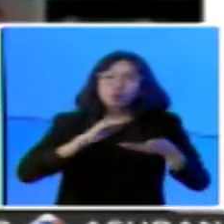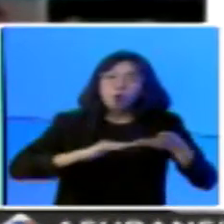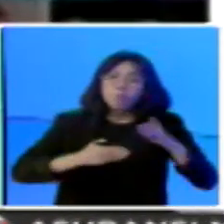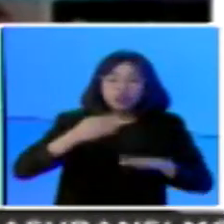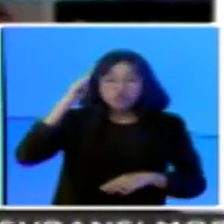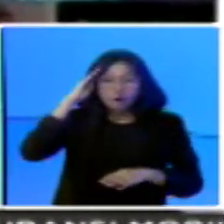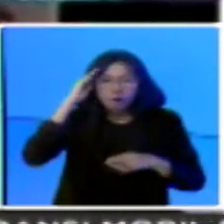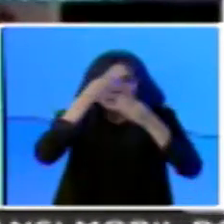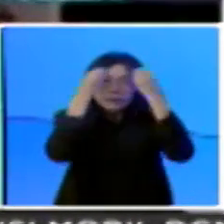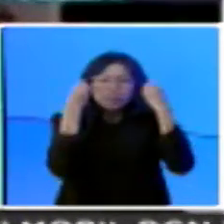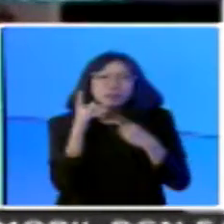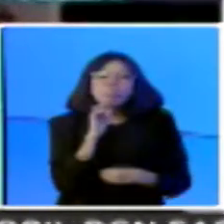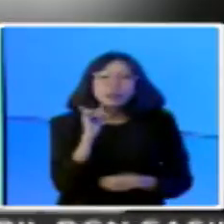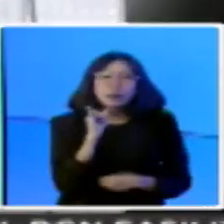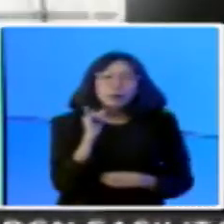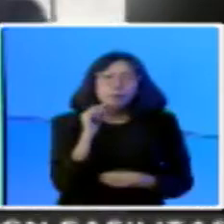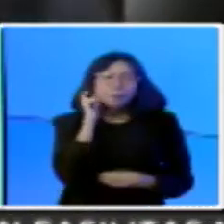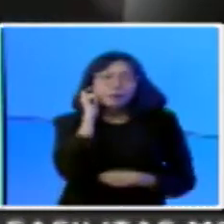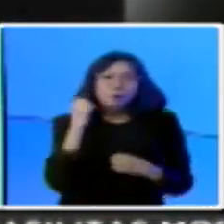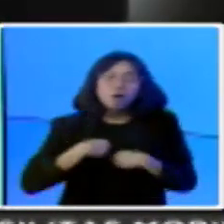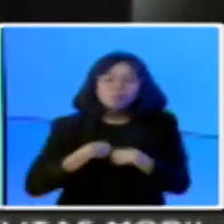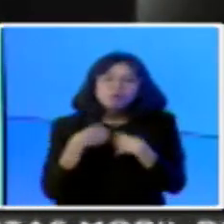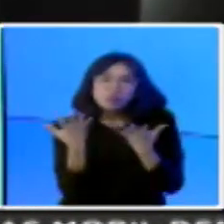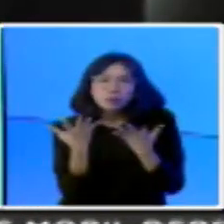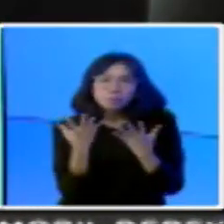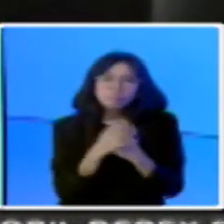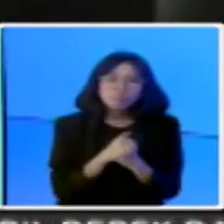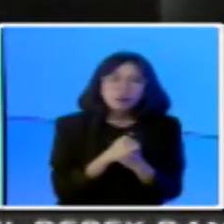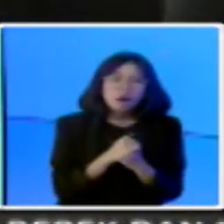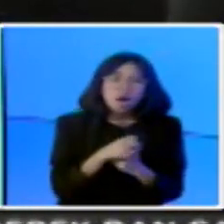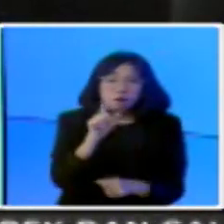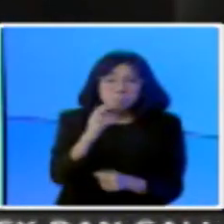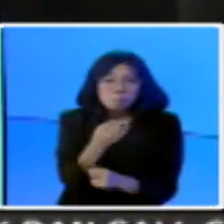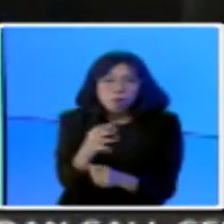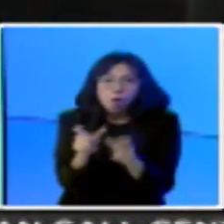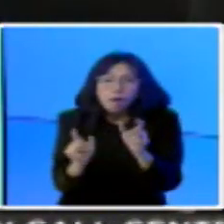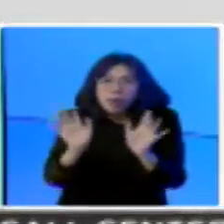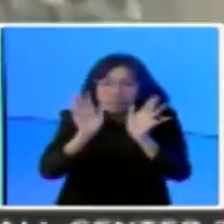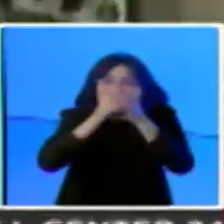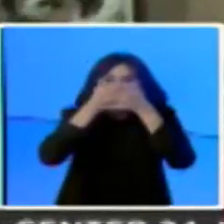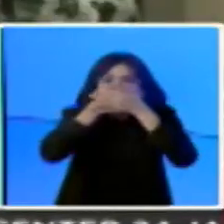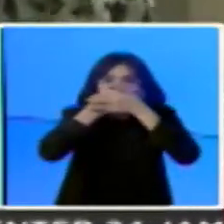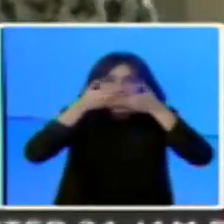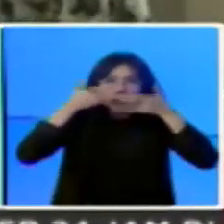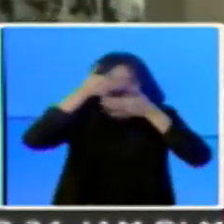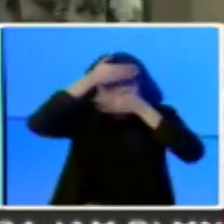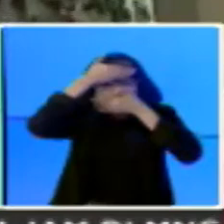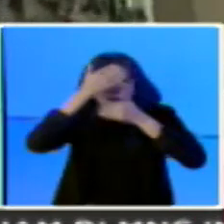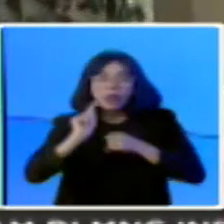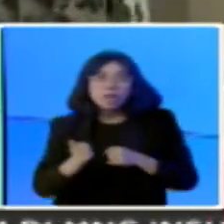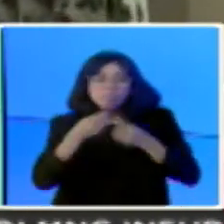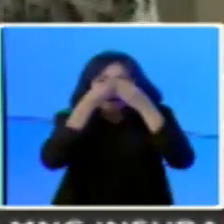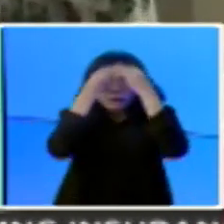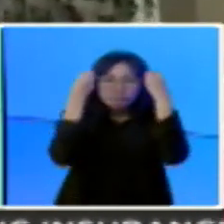yang berpakaian layaknya muslimah dengan berhijab, bahkan beberapa di antaranya bercadar. Pria yang gemar mengenakan